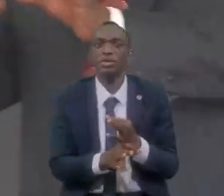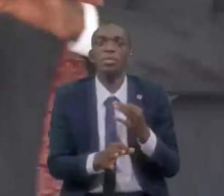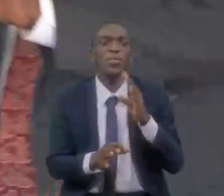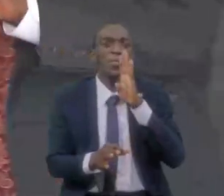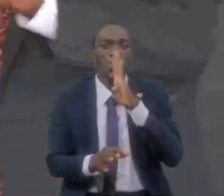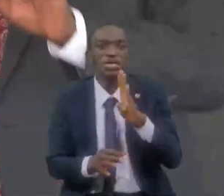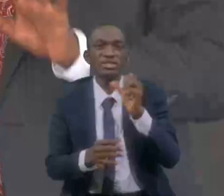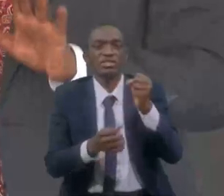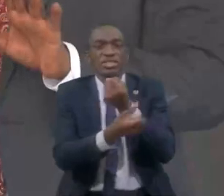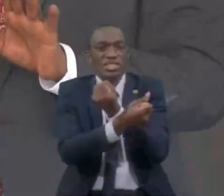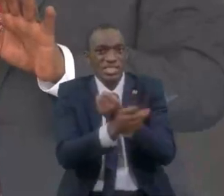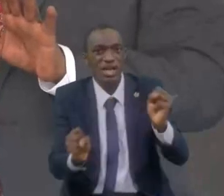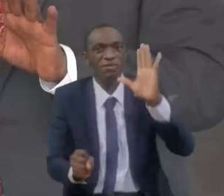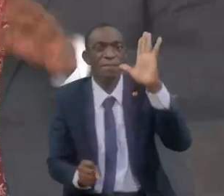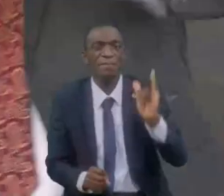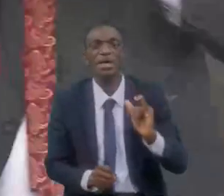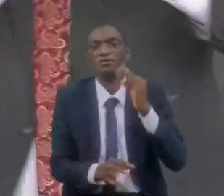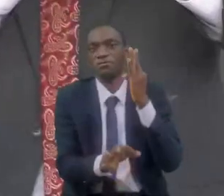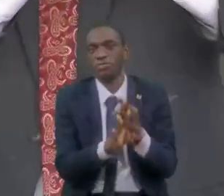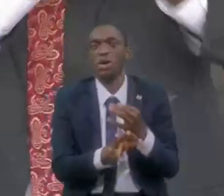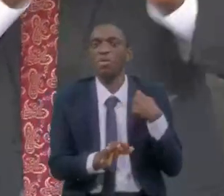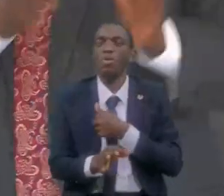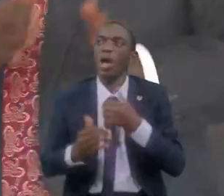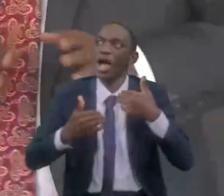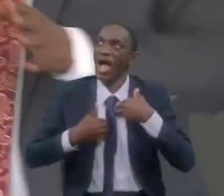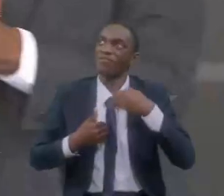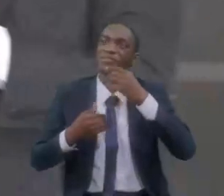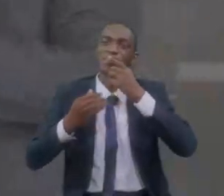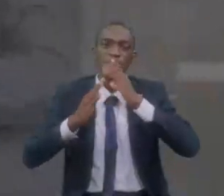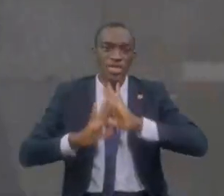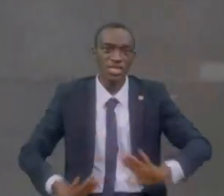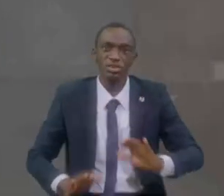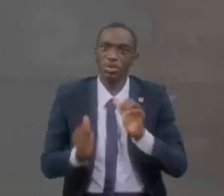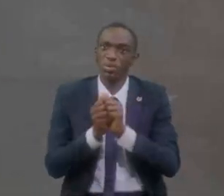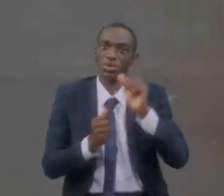Étant donc justifié par la foi, nous avons la paix avec Dieu. Et il dit.